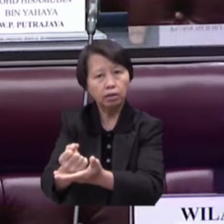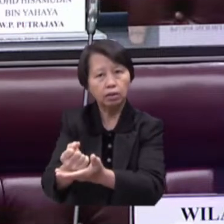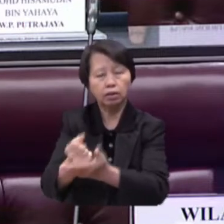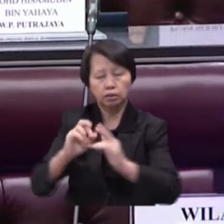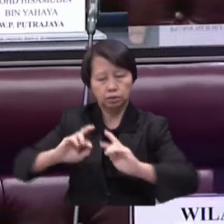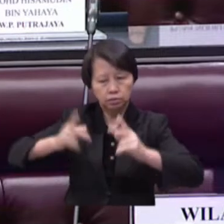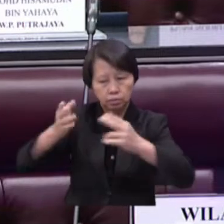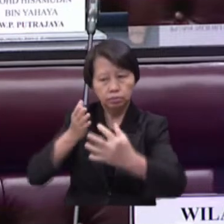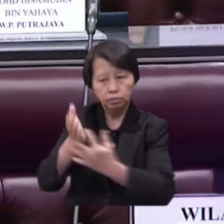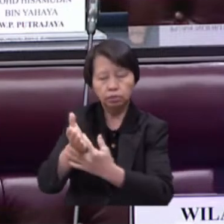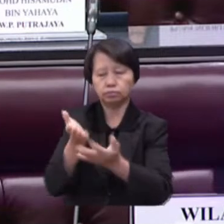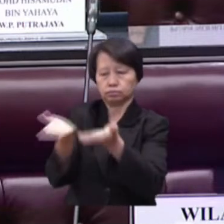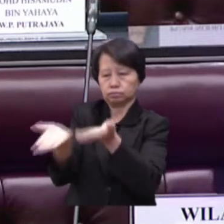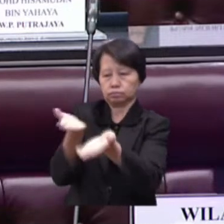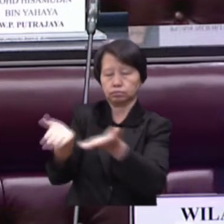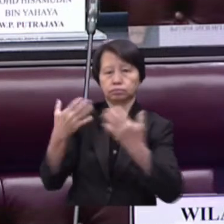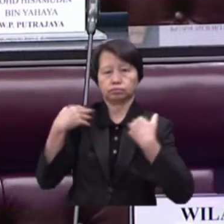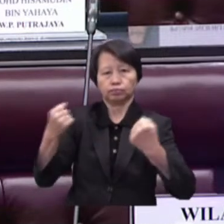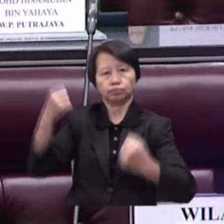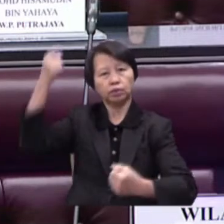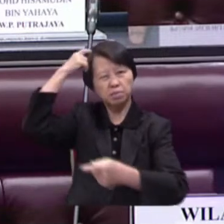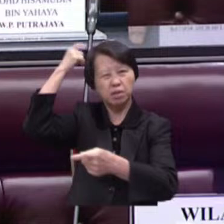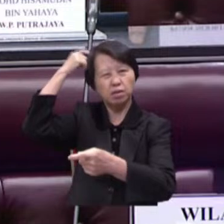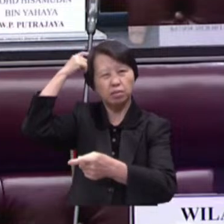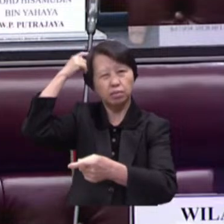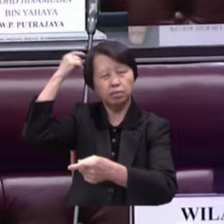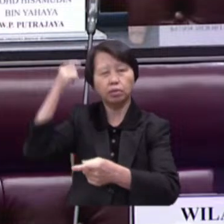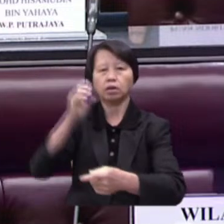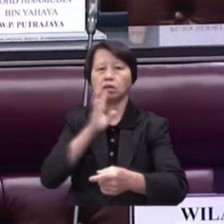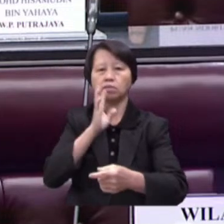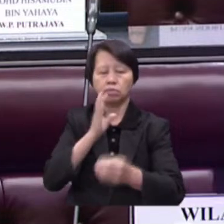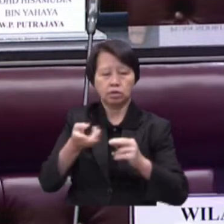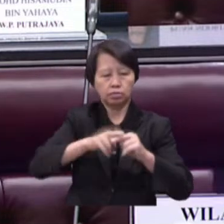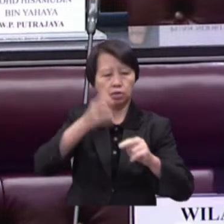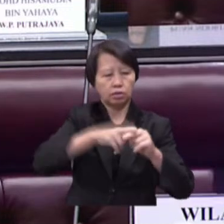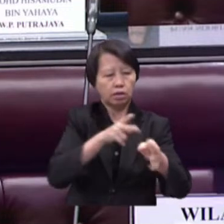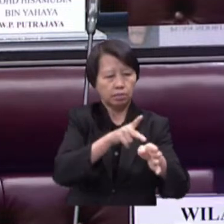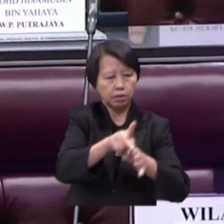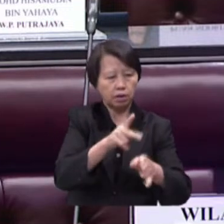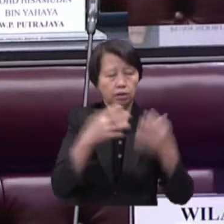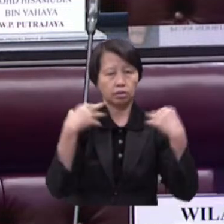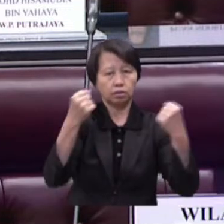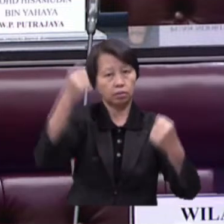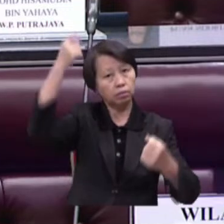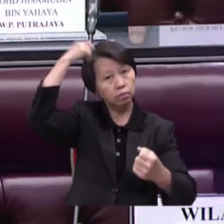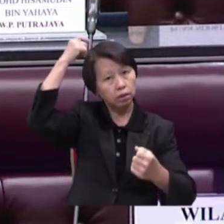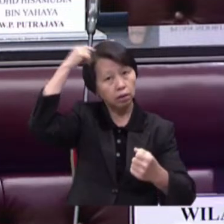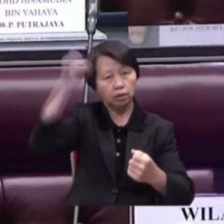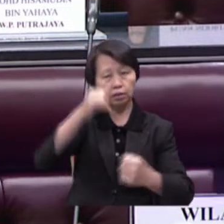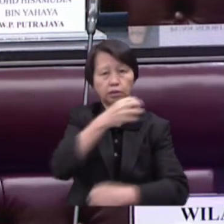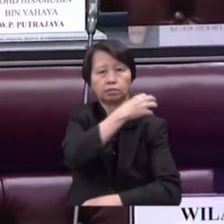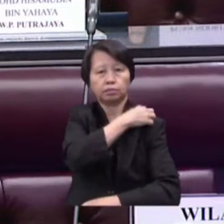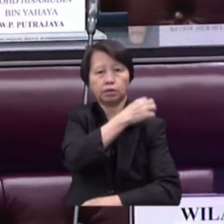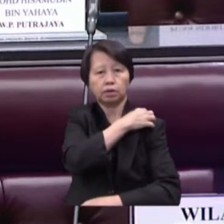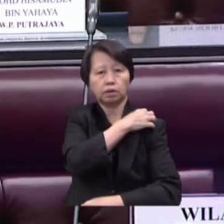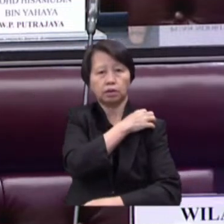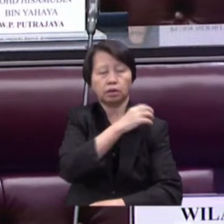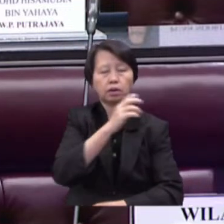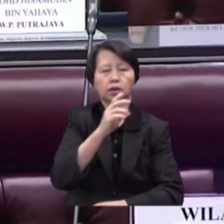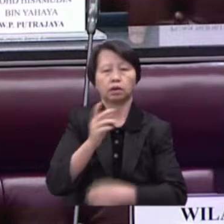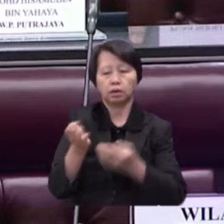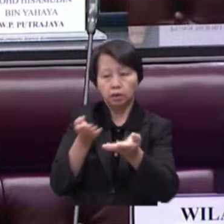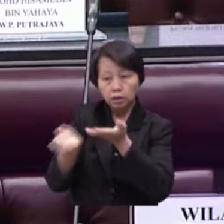akses kepada penikmatan kesehatan mental tambahkan bilangan pakar kesehatan mental dan pegawai khidmat